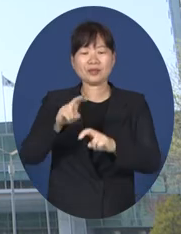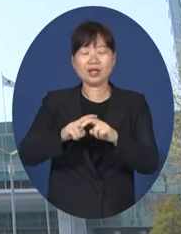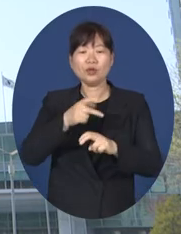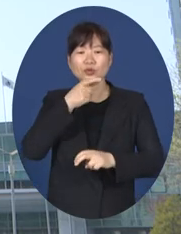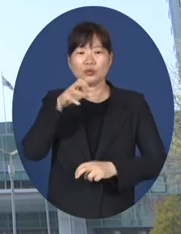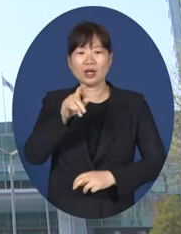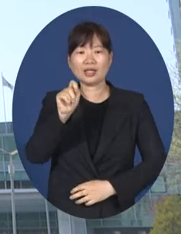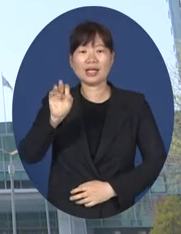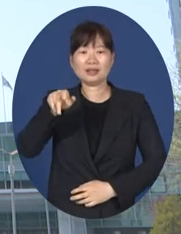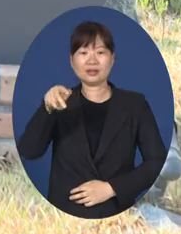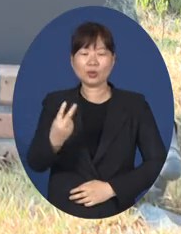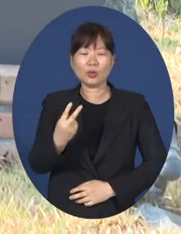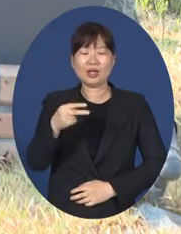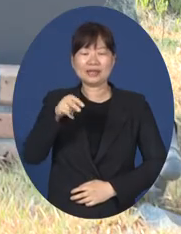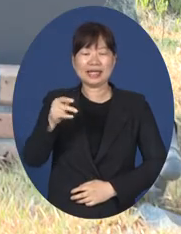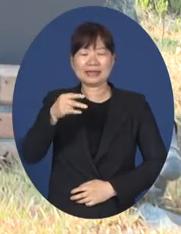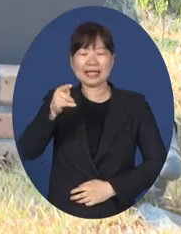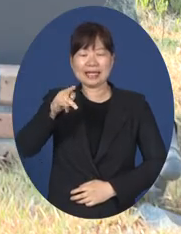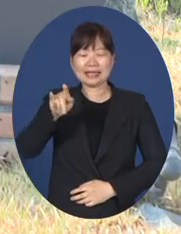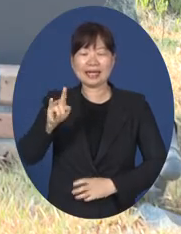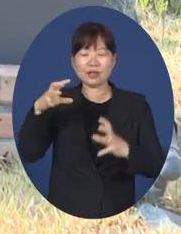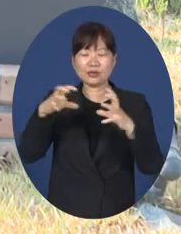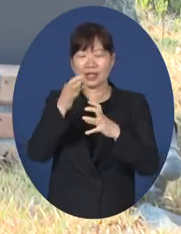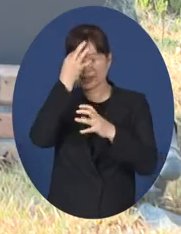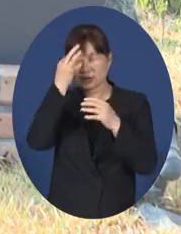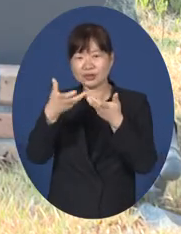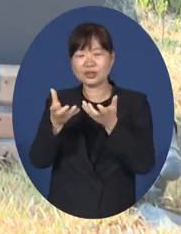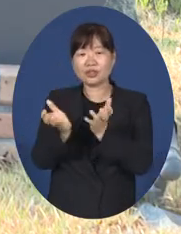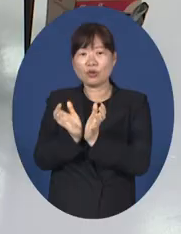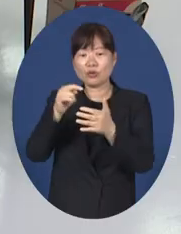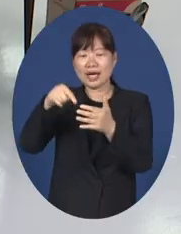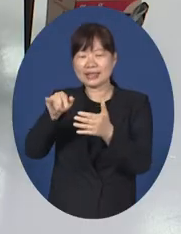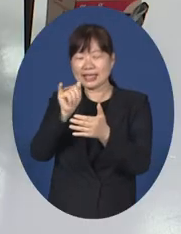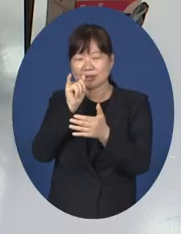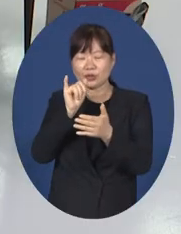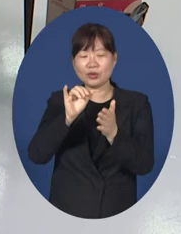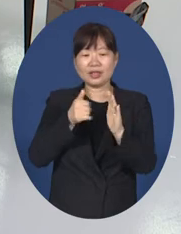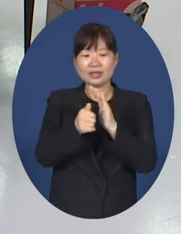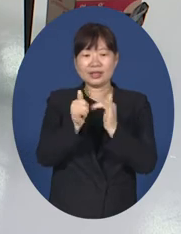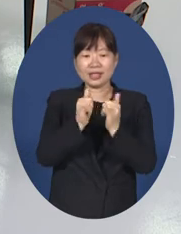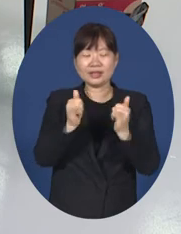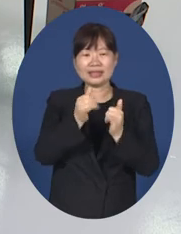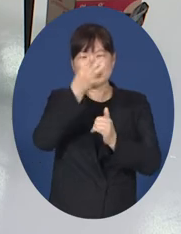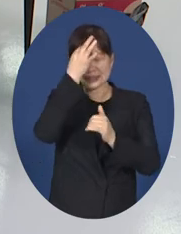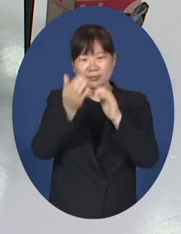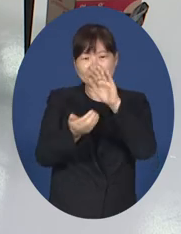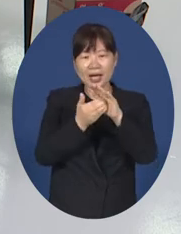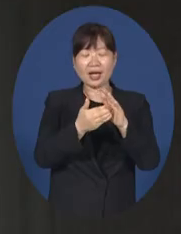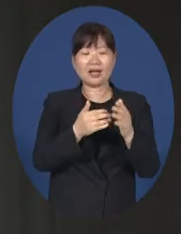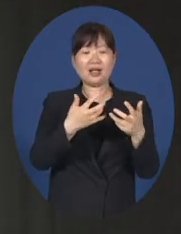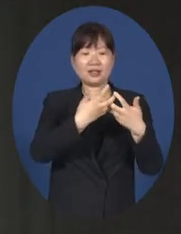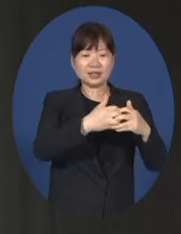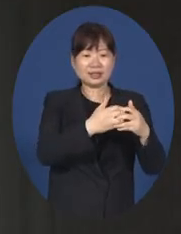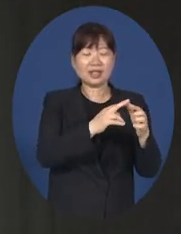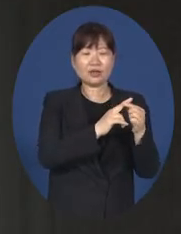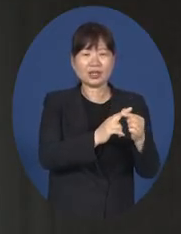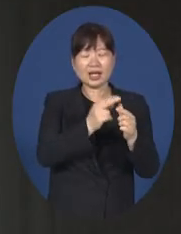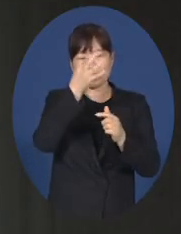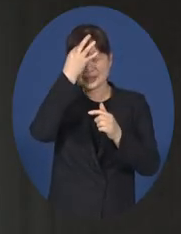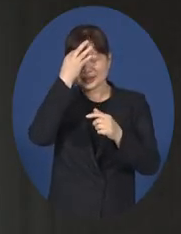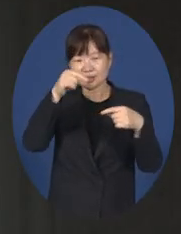경기도 수원 광교 차세대 융합기술원 연구원 내 있고 이용자들은 고성능 장비뿐 아니라 기술